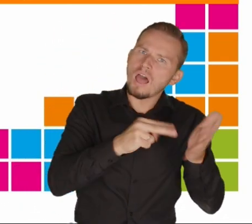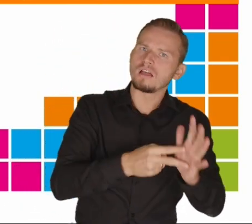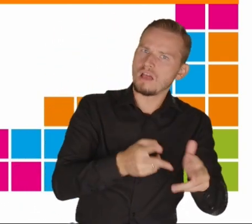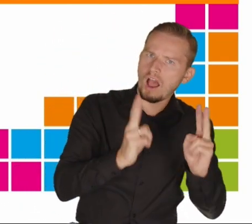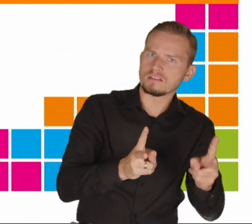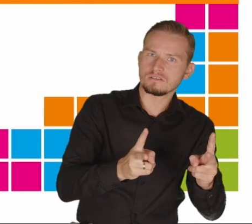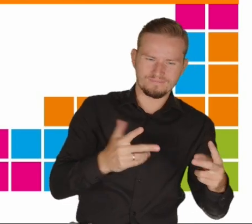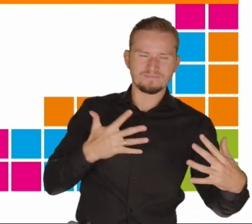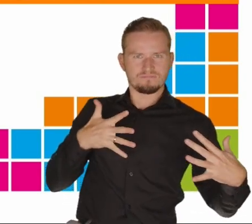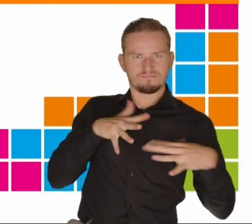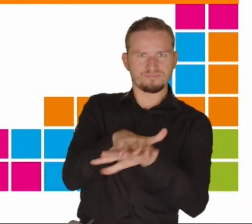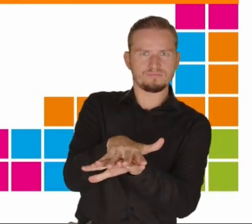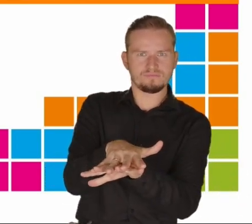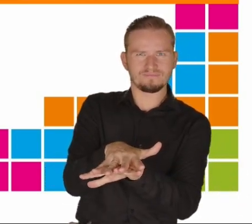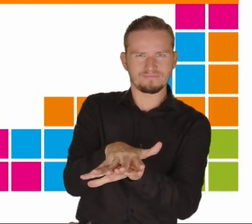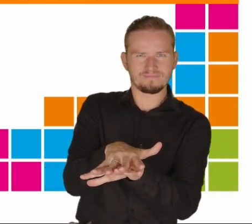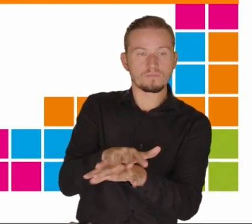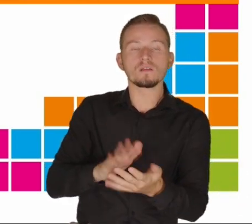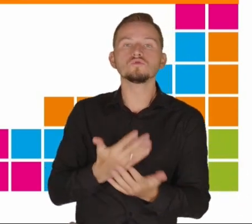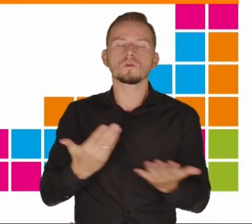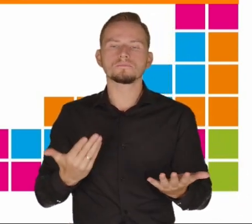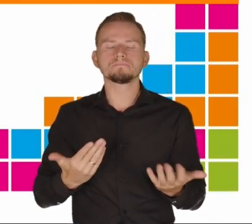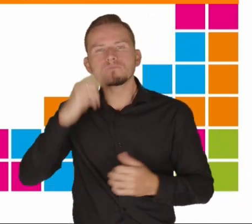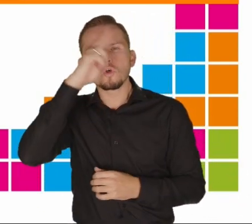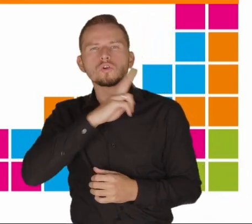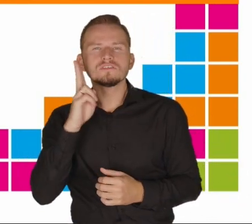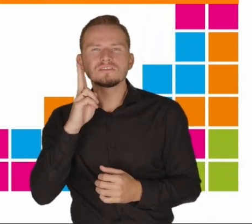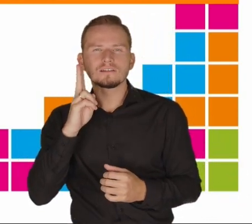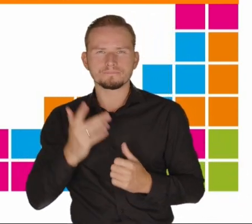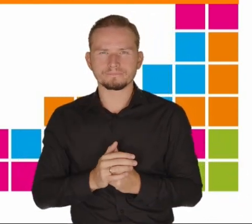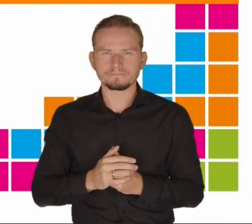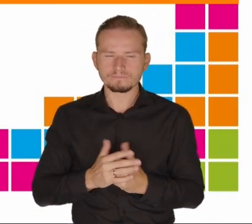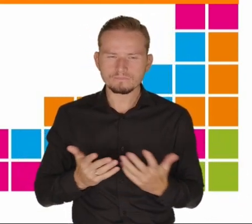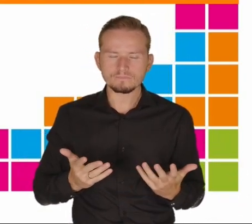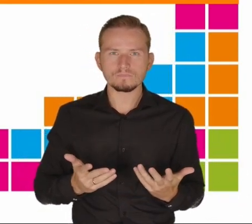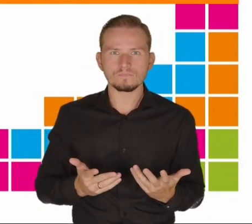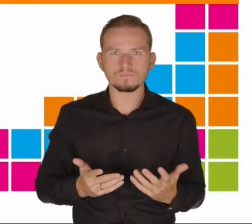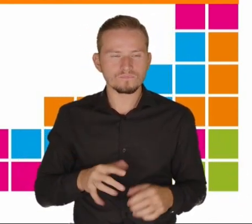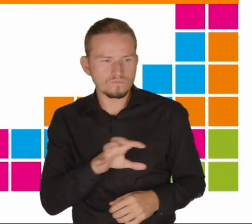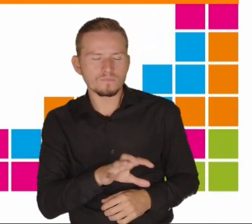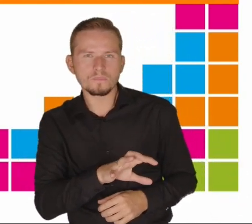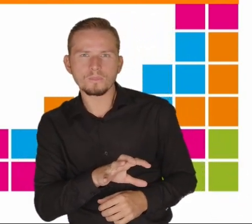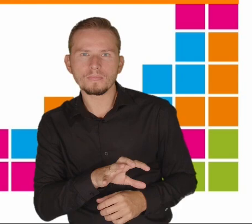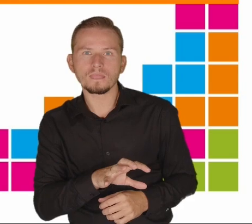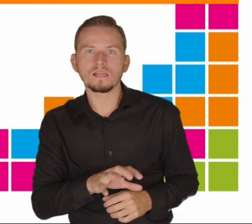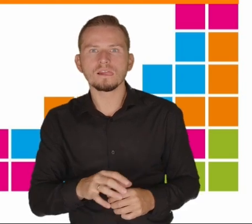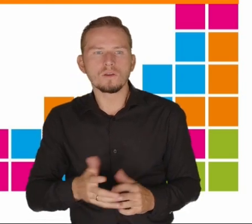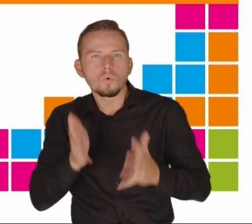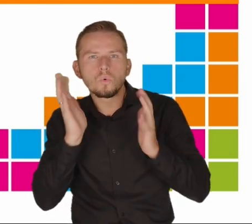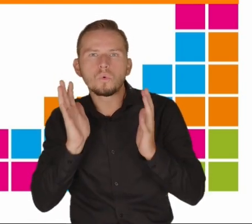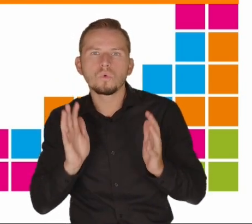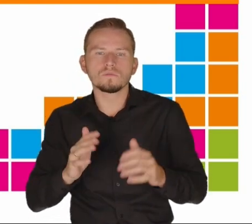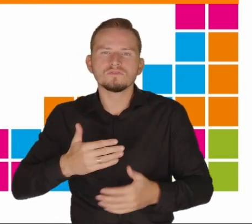którzy taką fascynację małych dzieci Robloxem próbują zmienić